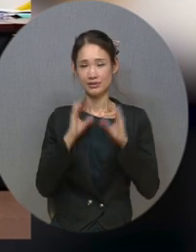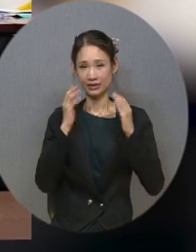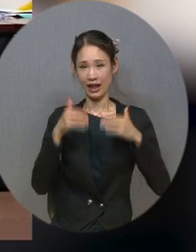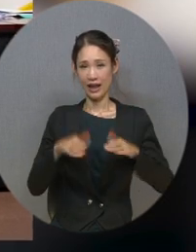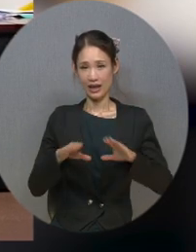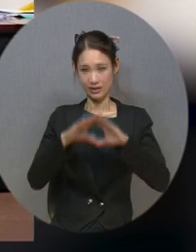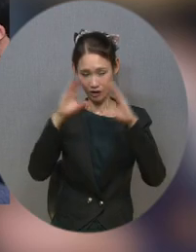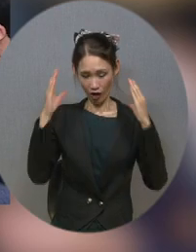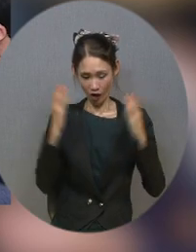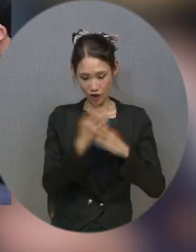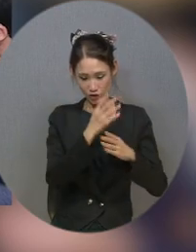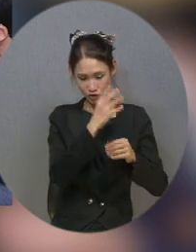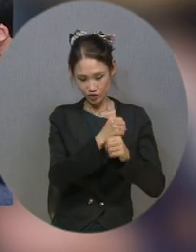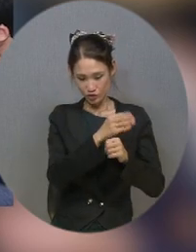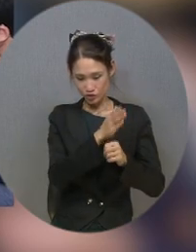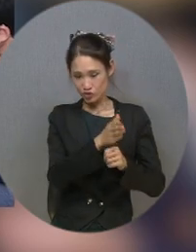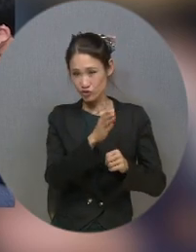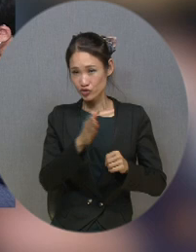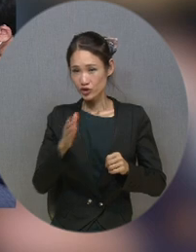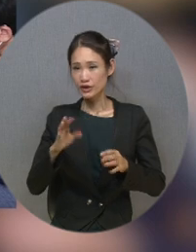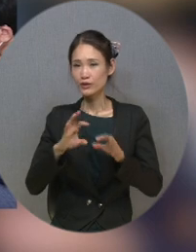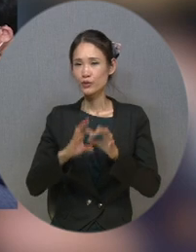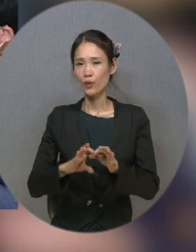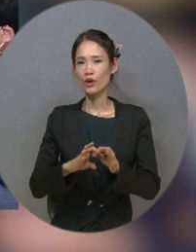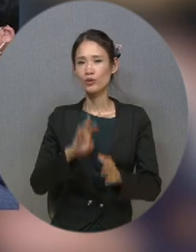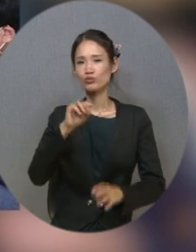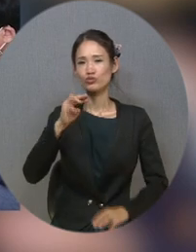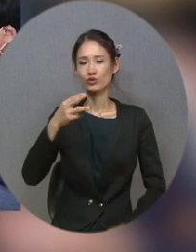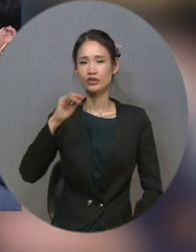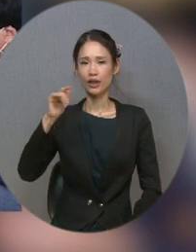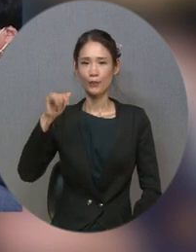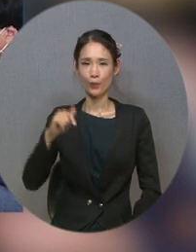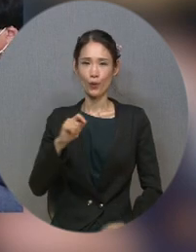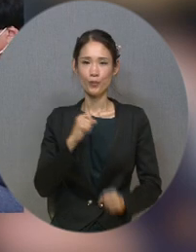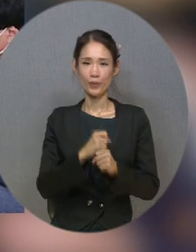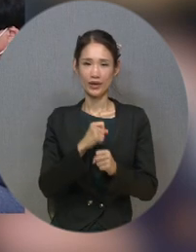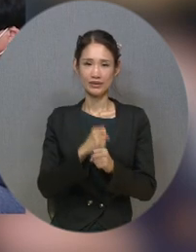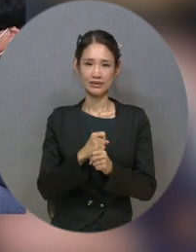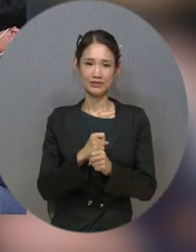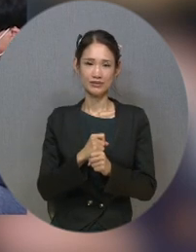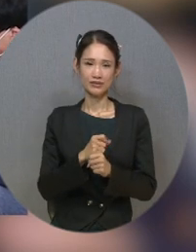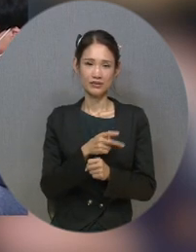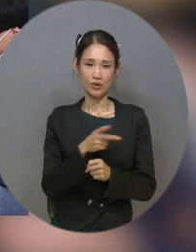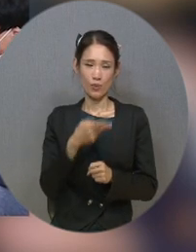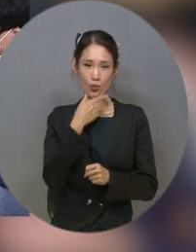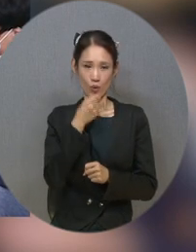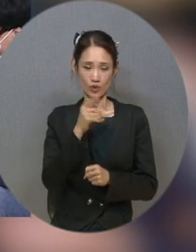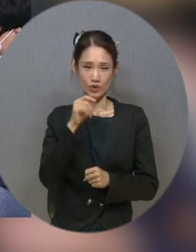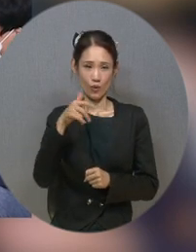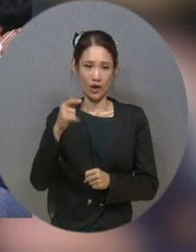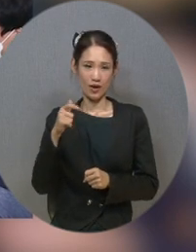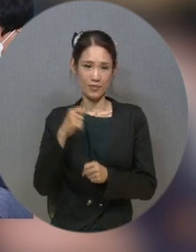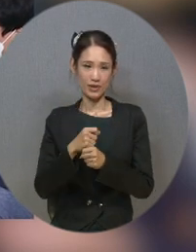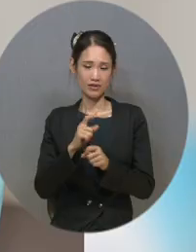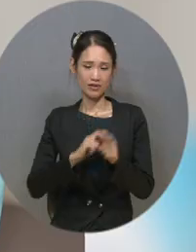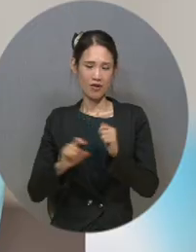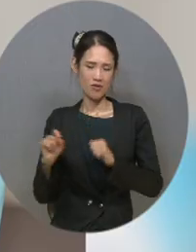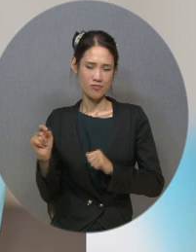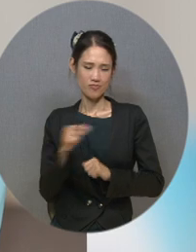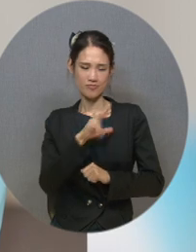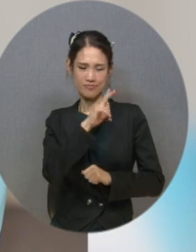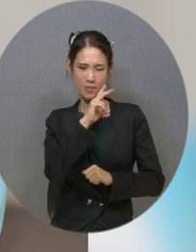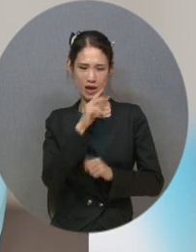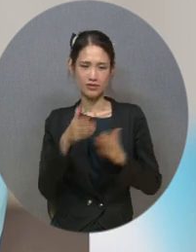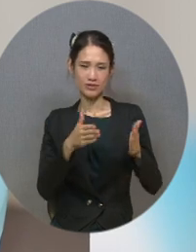주기를 통해서 플랫폼을 하나 만드는 것이 복지 광양을 만드는 지름길 아니겠는가